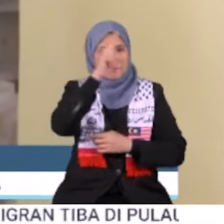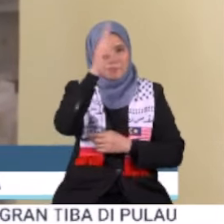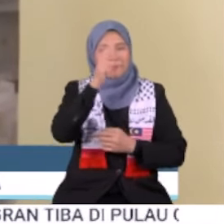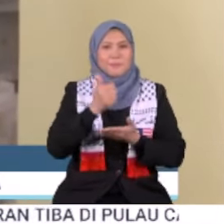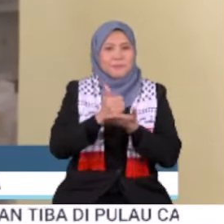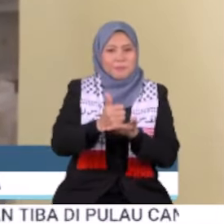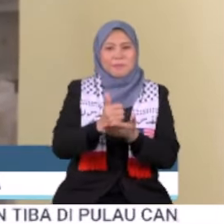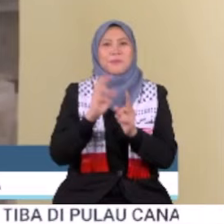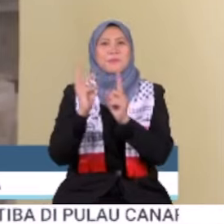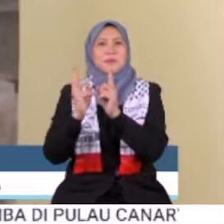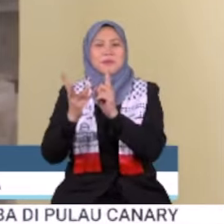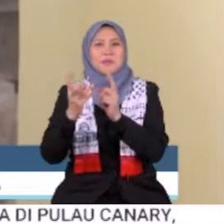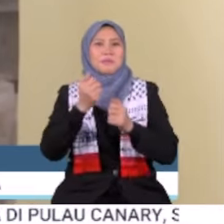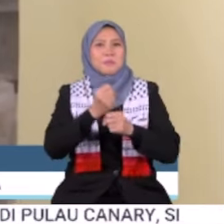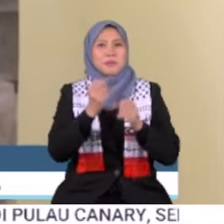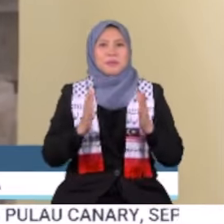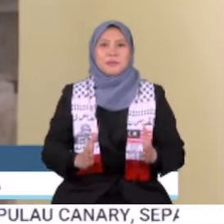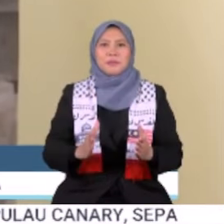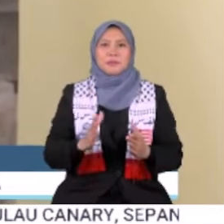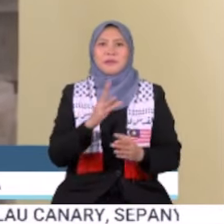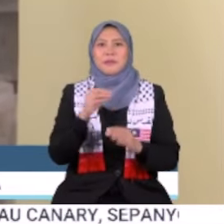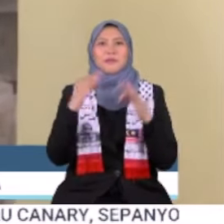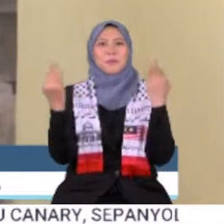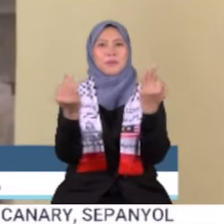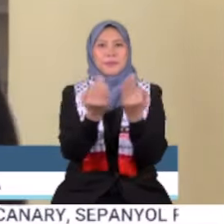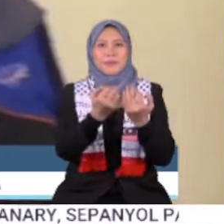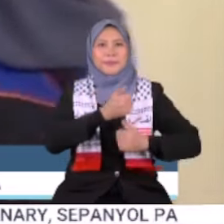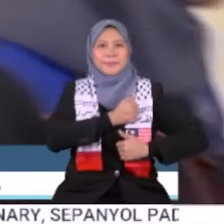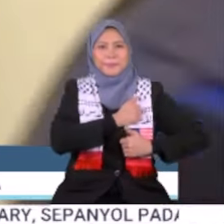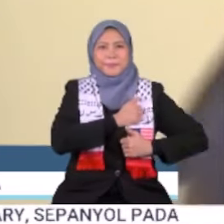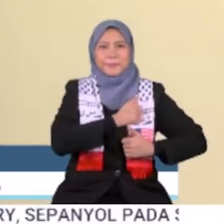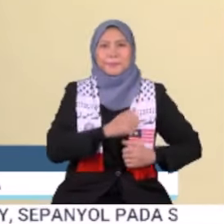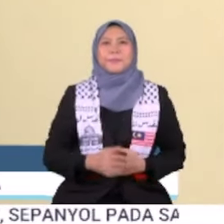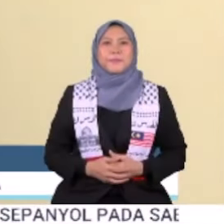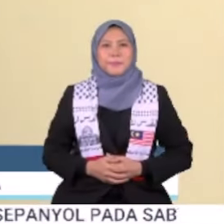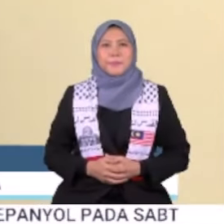terhadap kebajikan anggota dan keluarga Angkatan Tentera Malaysia.